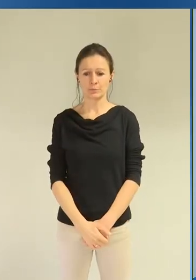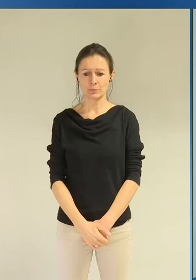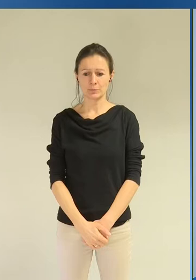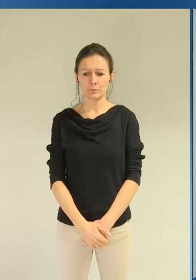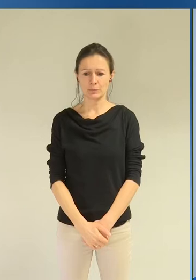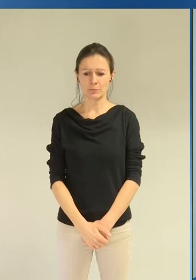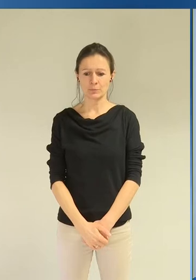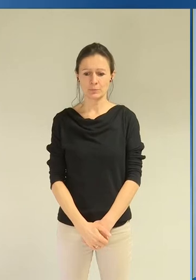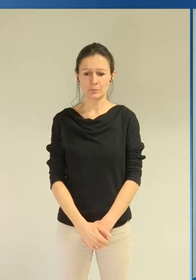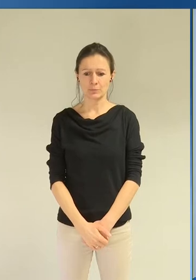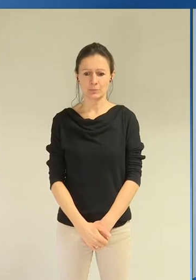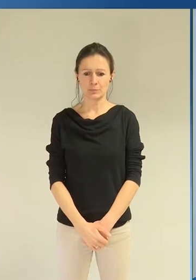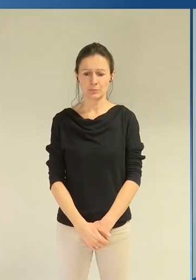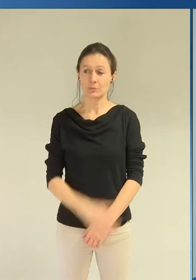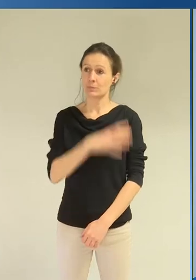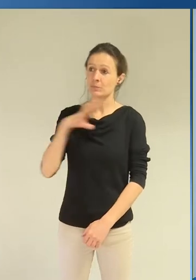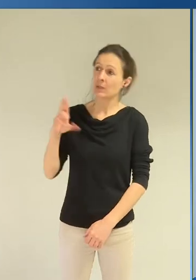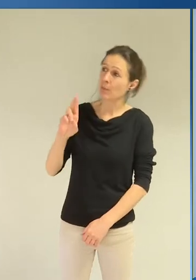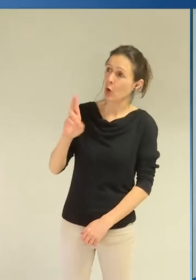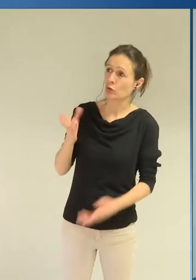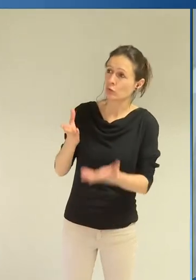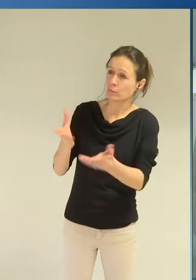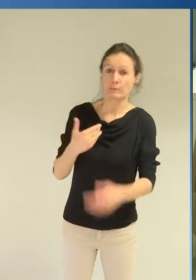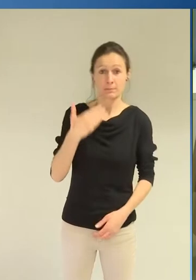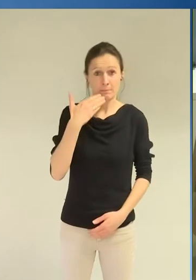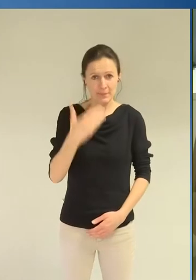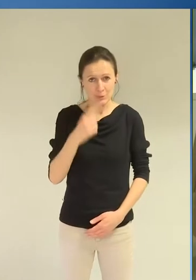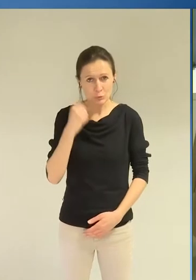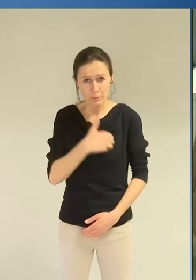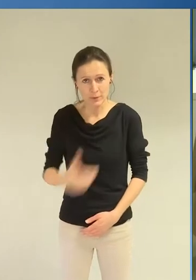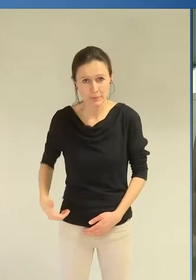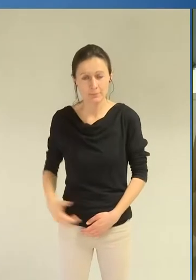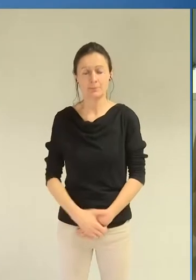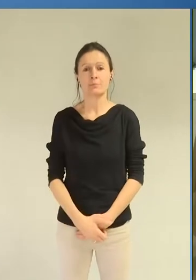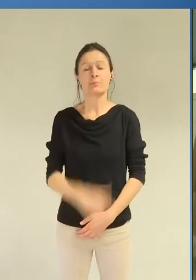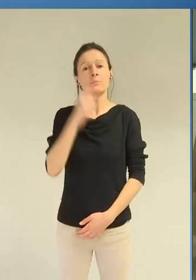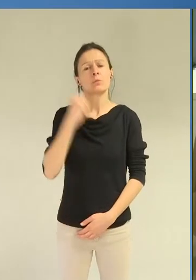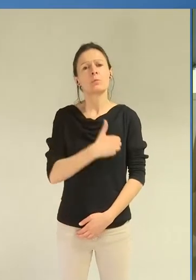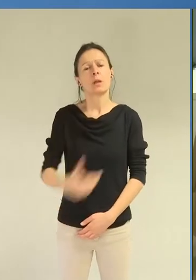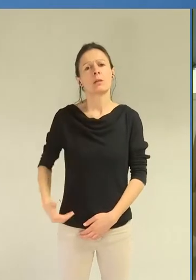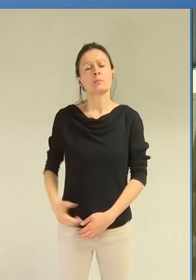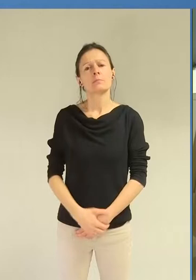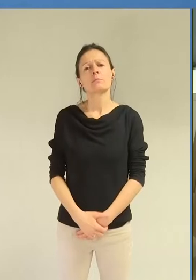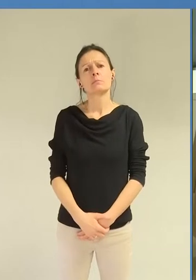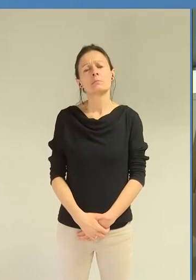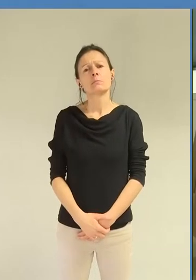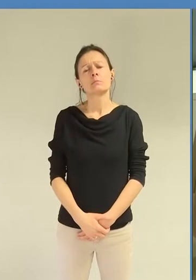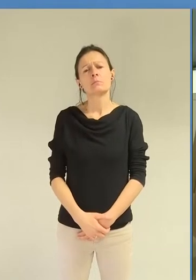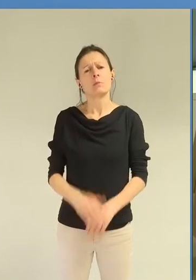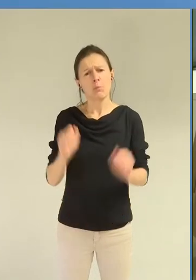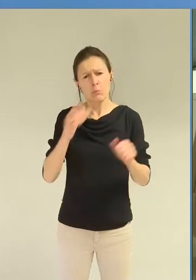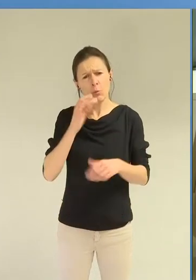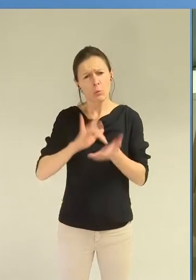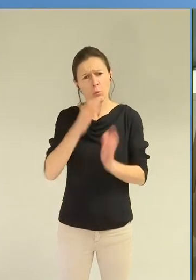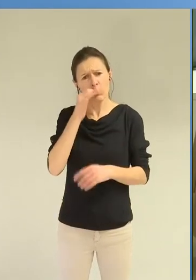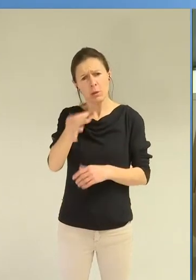vous avez la parole merci monsieur le maire monsieur le maire peut-on tout dire au nom